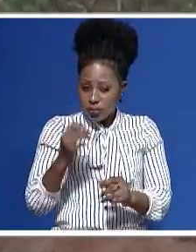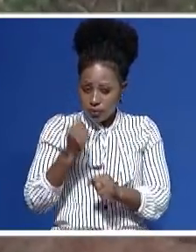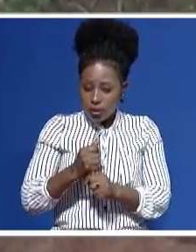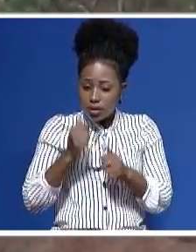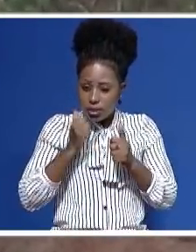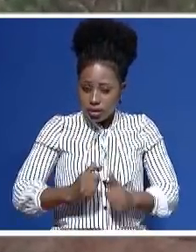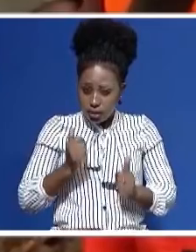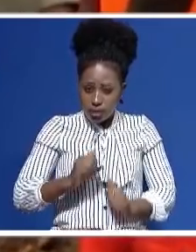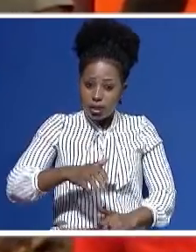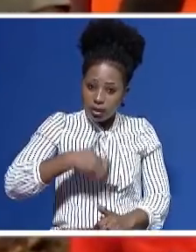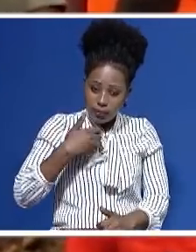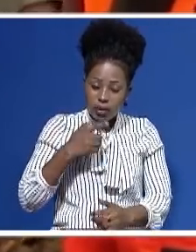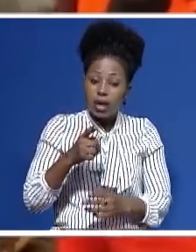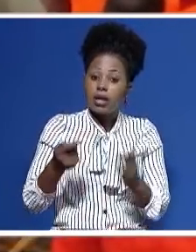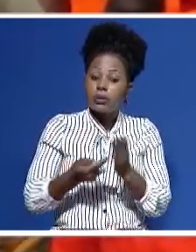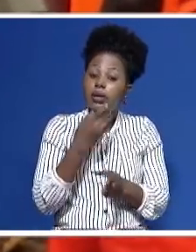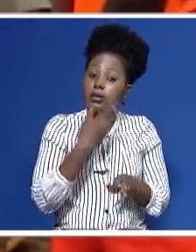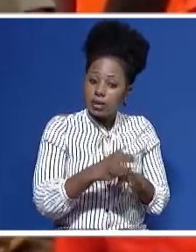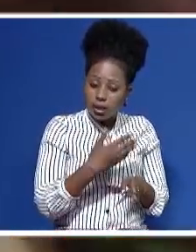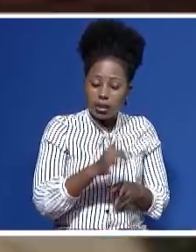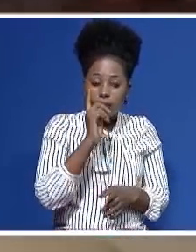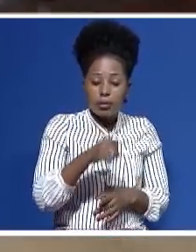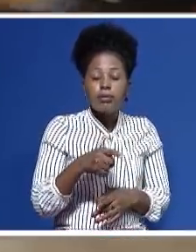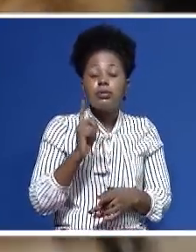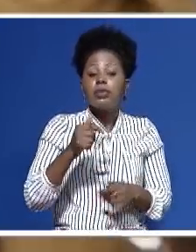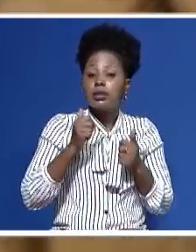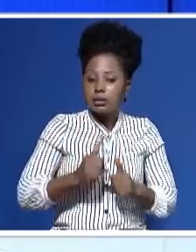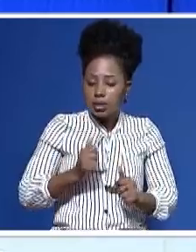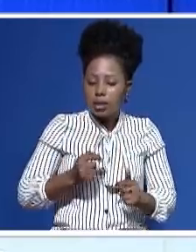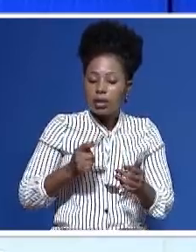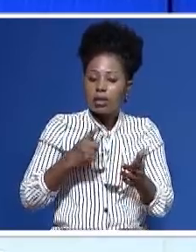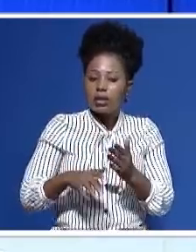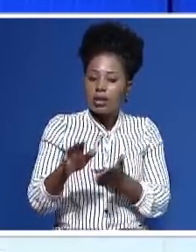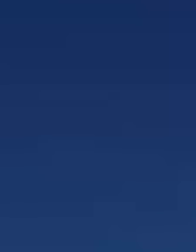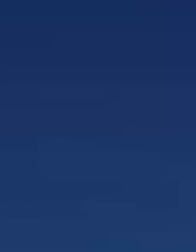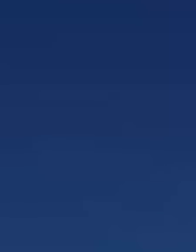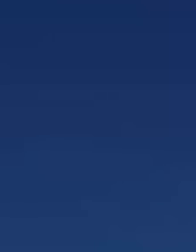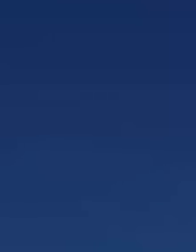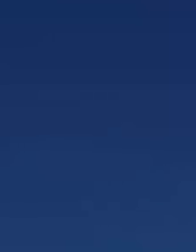ya ghafla katika eneo hilo akitokea Tanga, ambako amekuwa na ziara katika maeneo kadhaa.